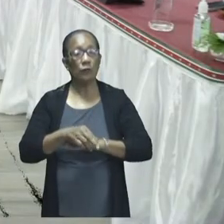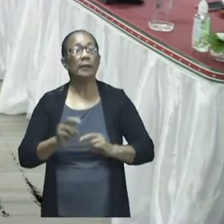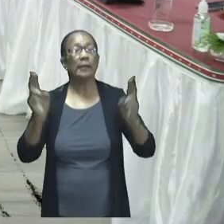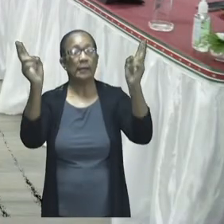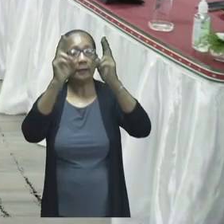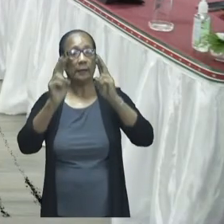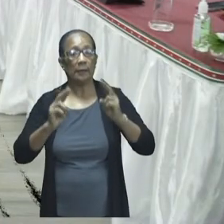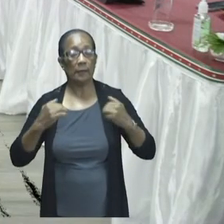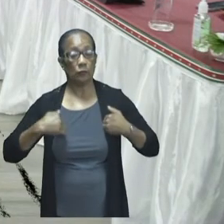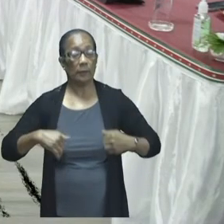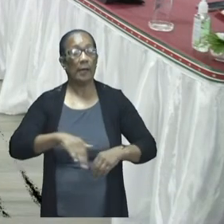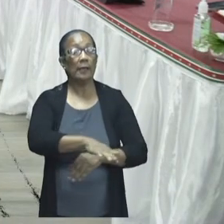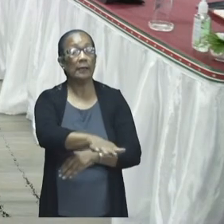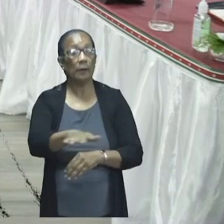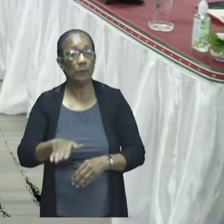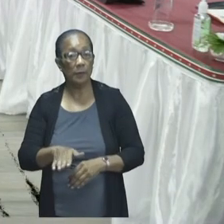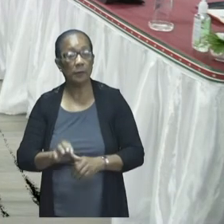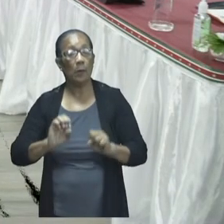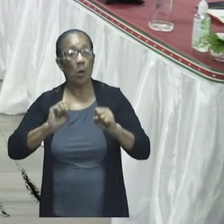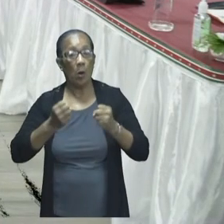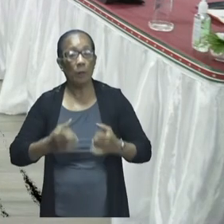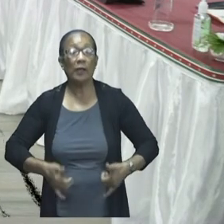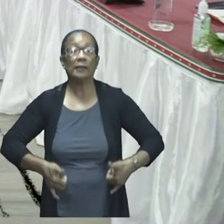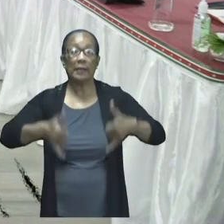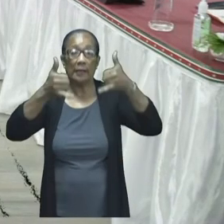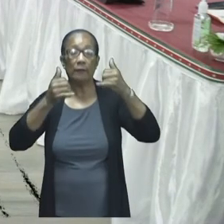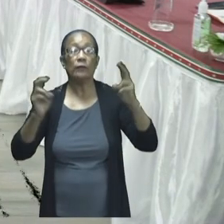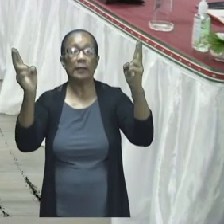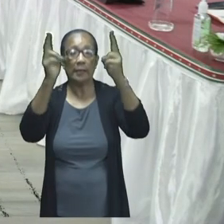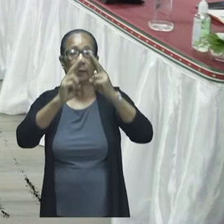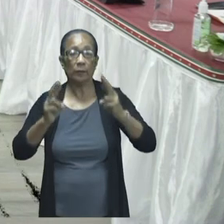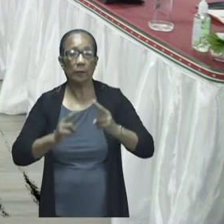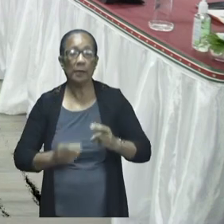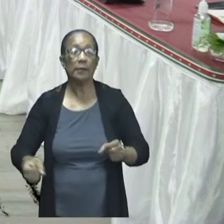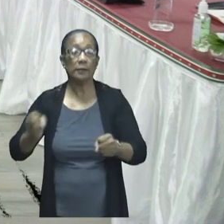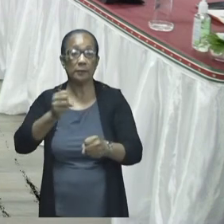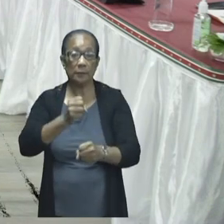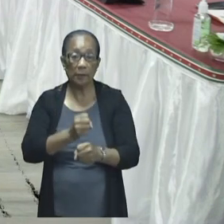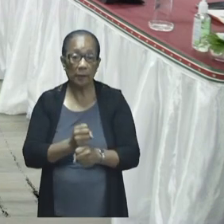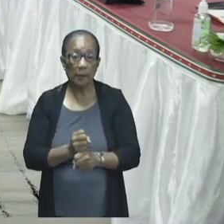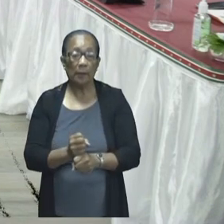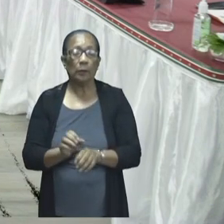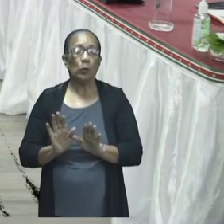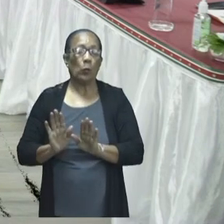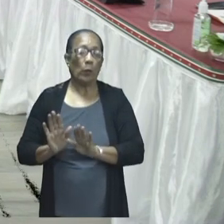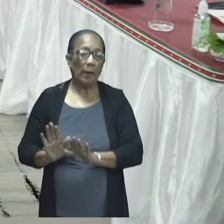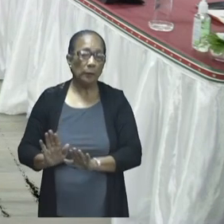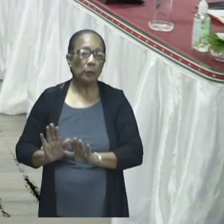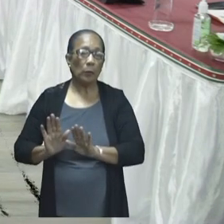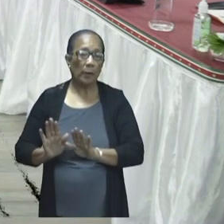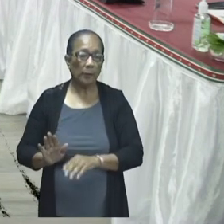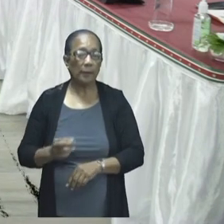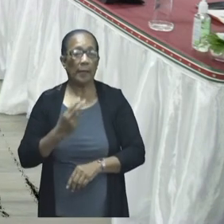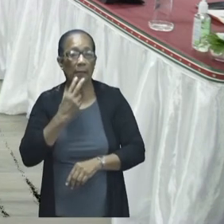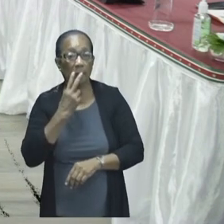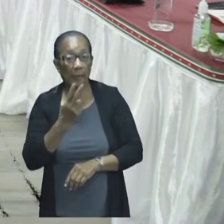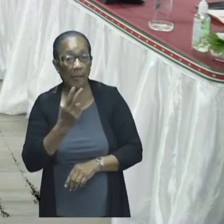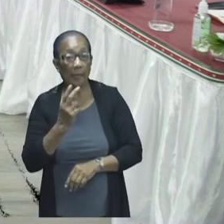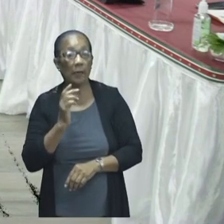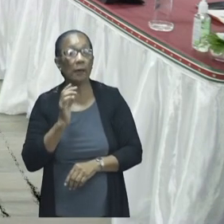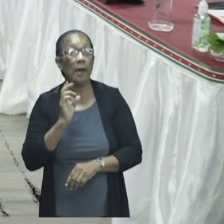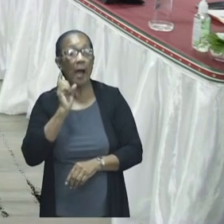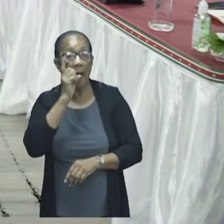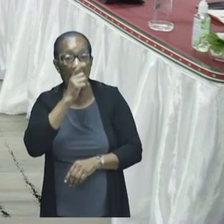gemeenschap en delen wat internationale instituten die gingen afwachten dat dat het gebied aan status heeft